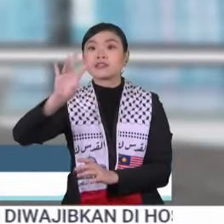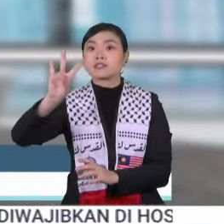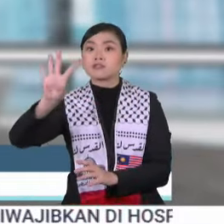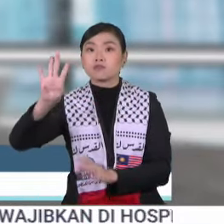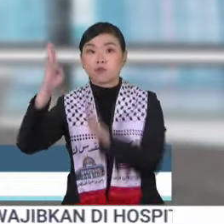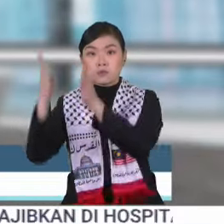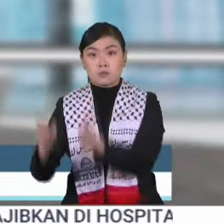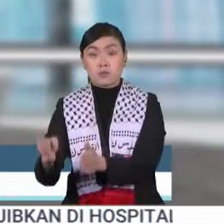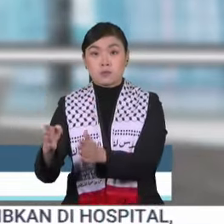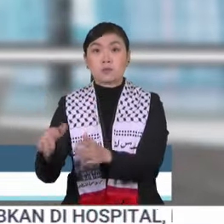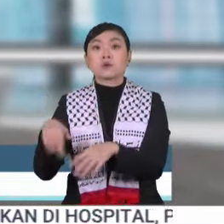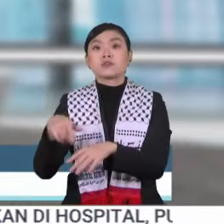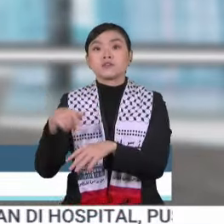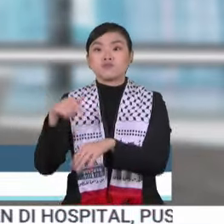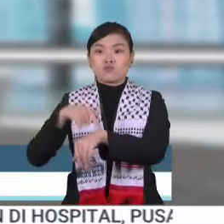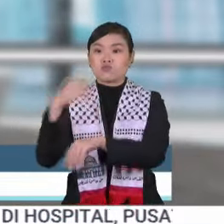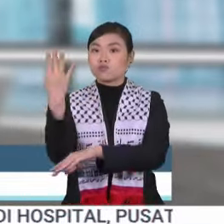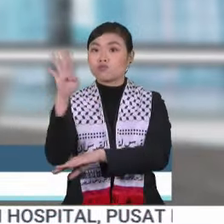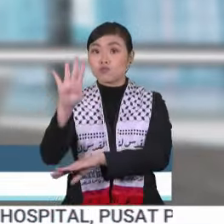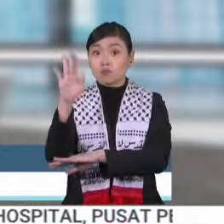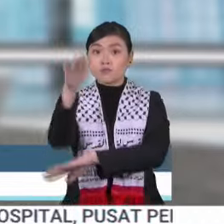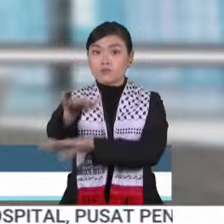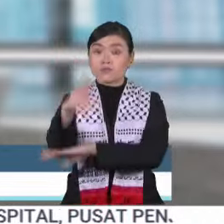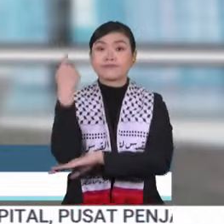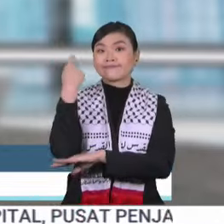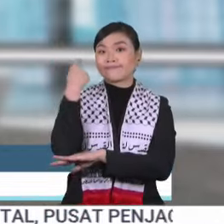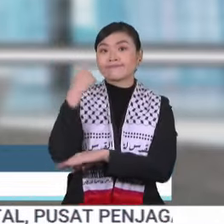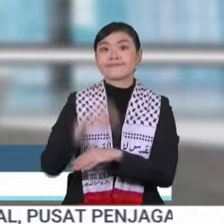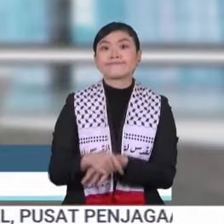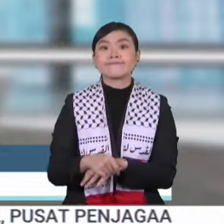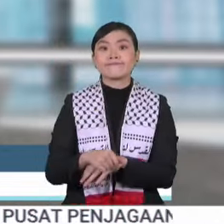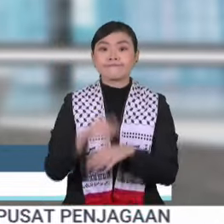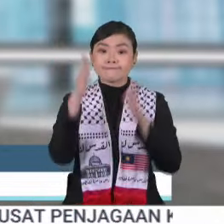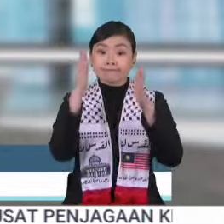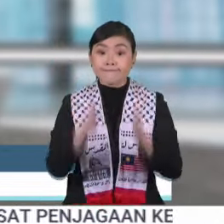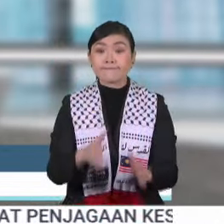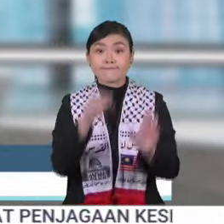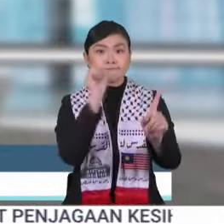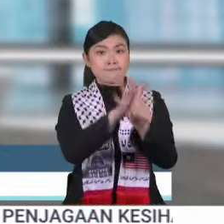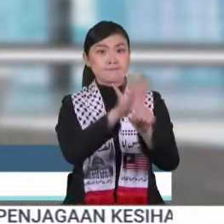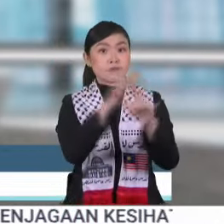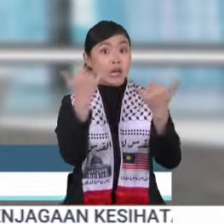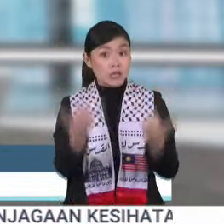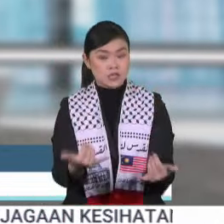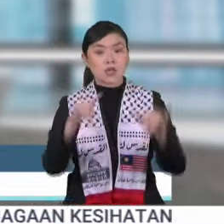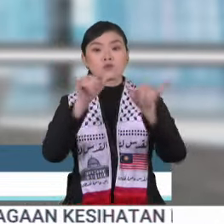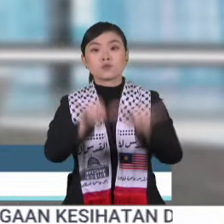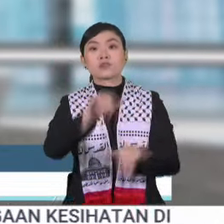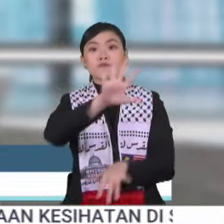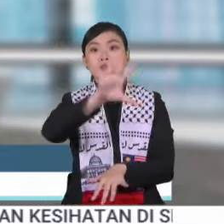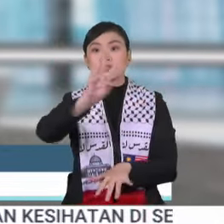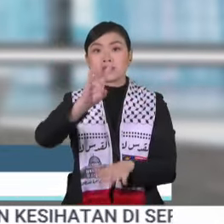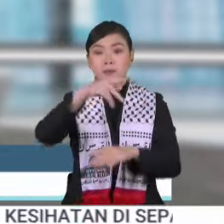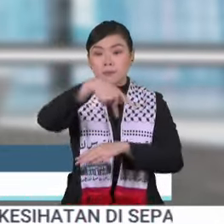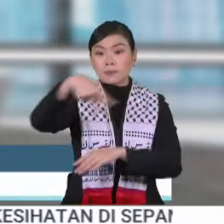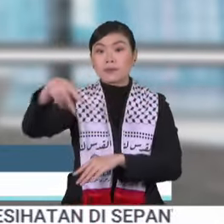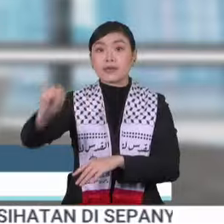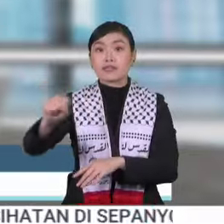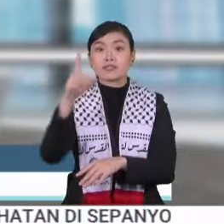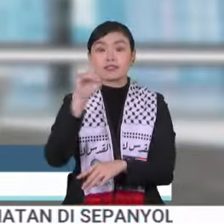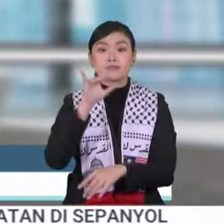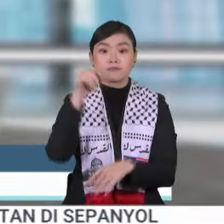7574 penduduk setakat pukul 4 petang tadi penduduk terjejas kini masih berlindung di 57 buah pusat pemindan sementara